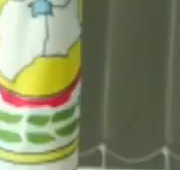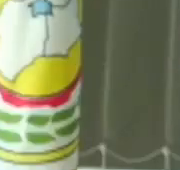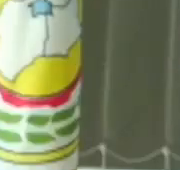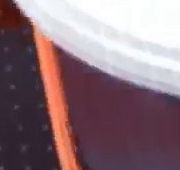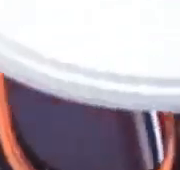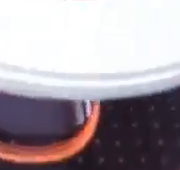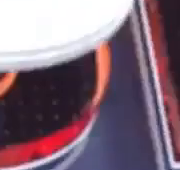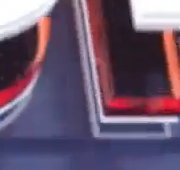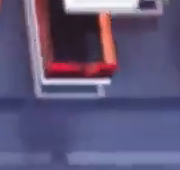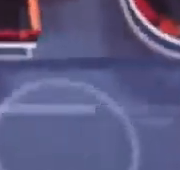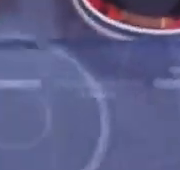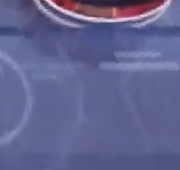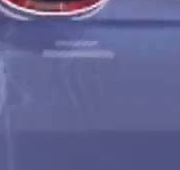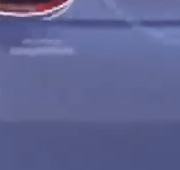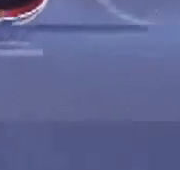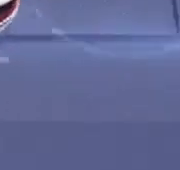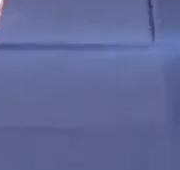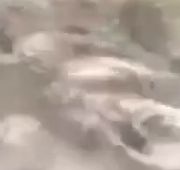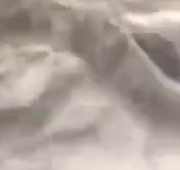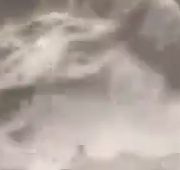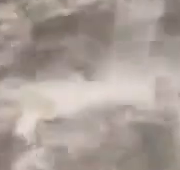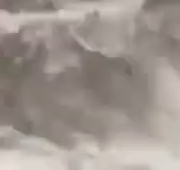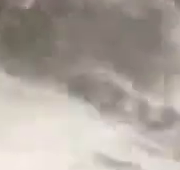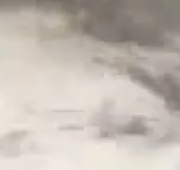kkooti ky'enaasalawo.